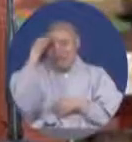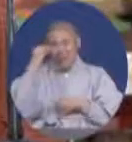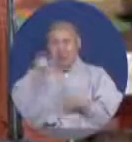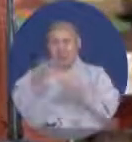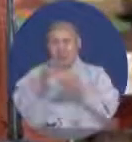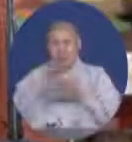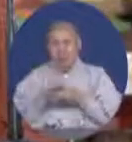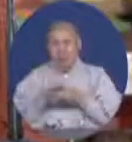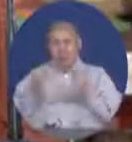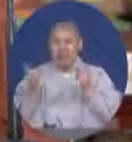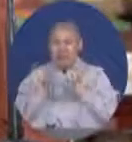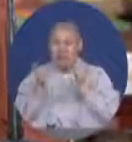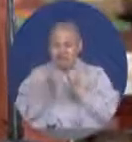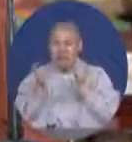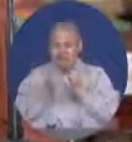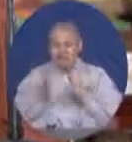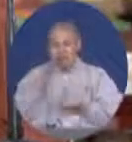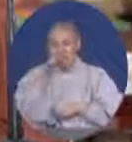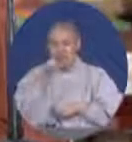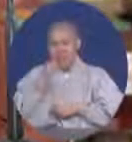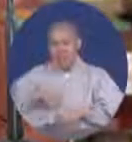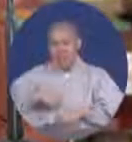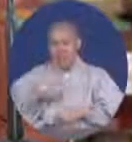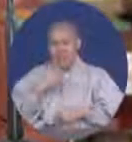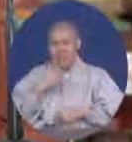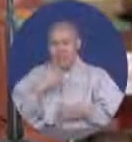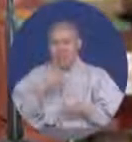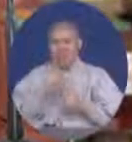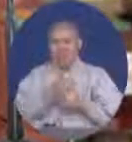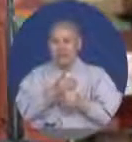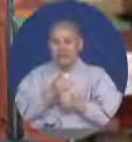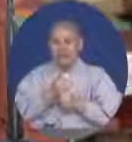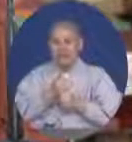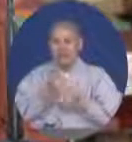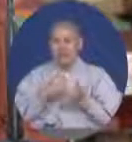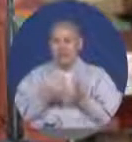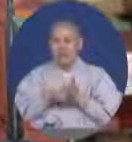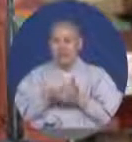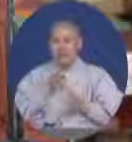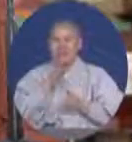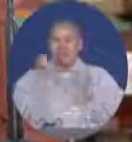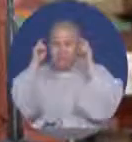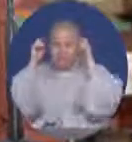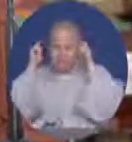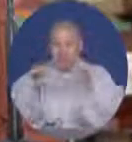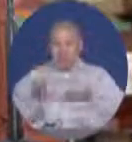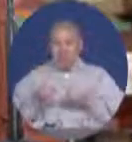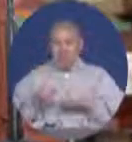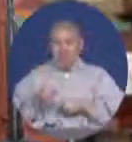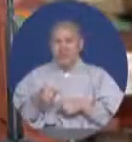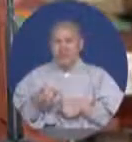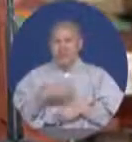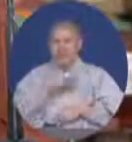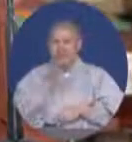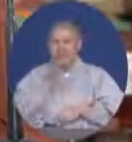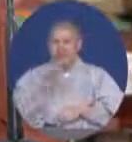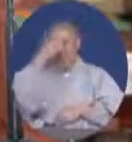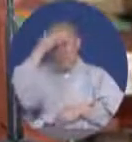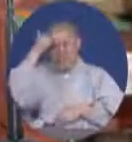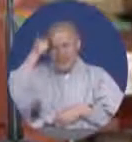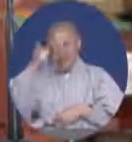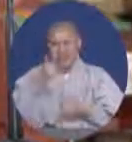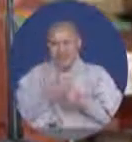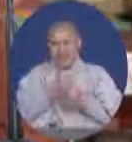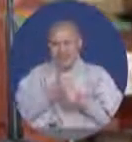할아버지 독차지하려고. 그 내가 볼 때는 천하의 어리석은 거예요. 그 늙은 할아버지 독차지해서 어디다 쓸